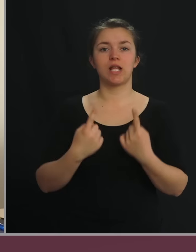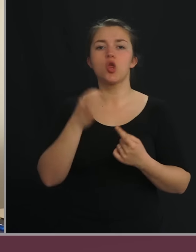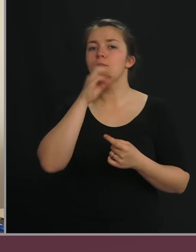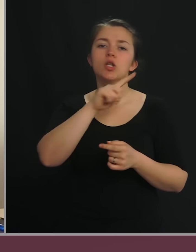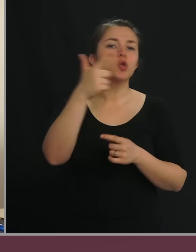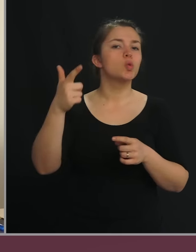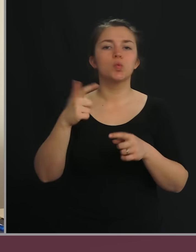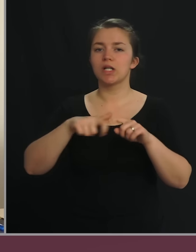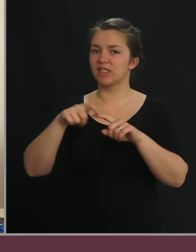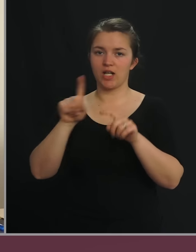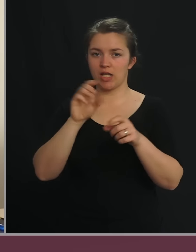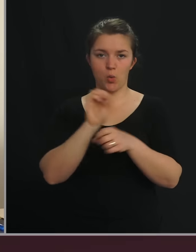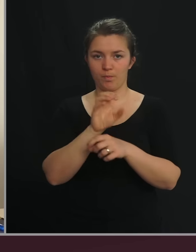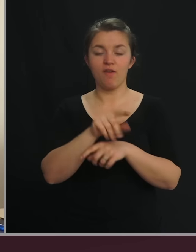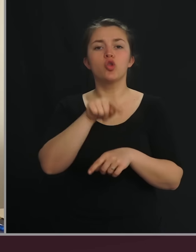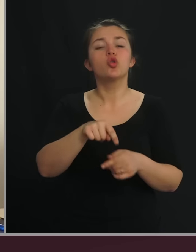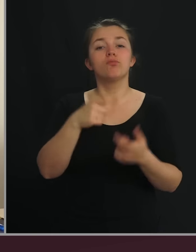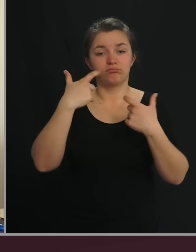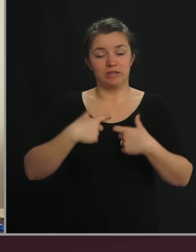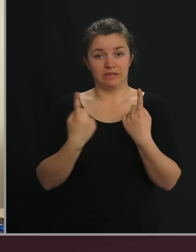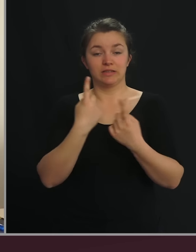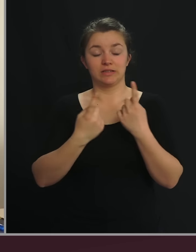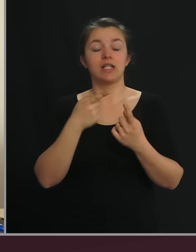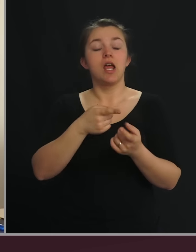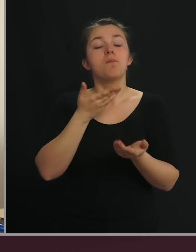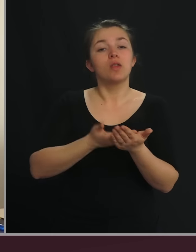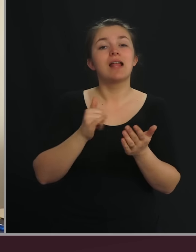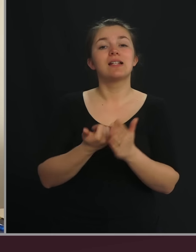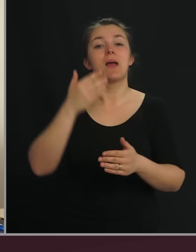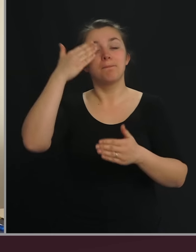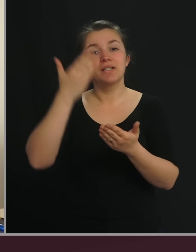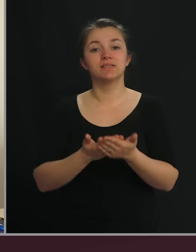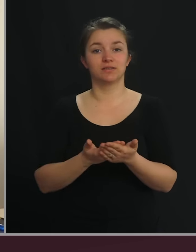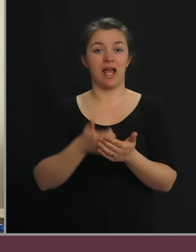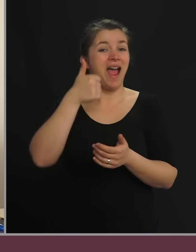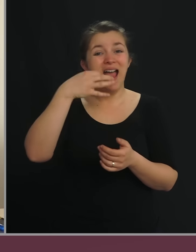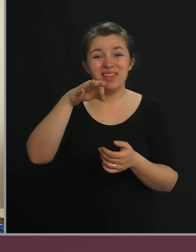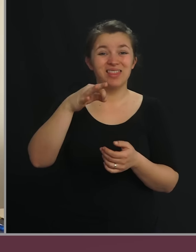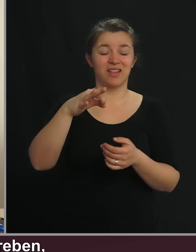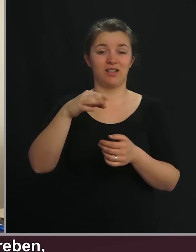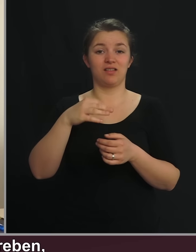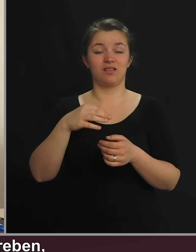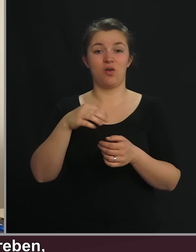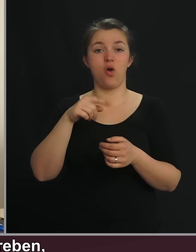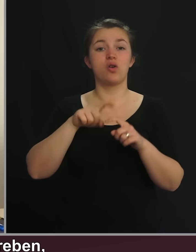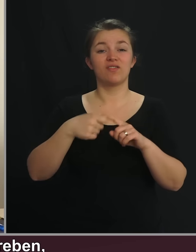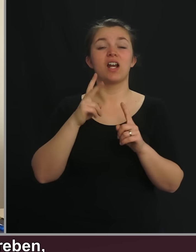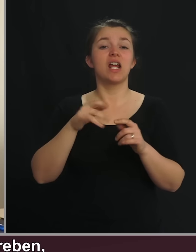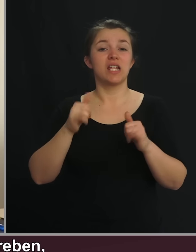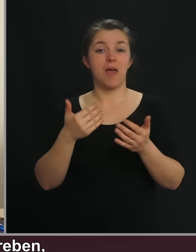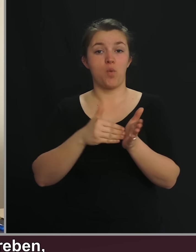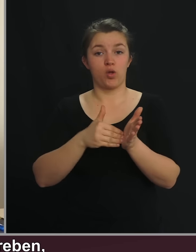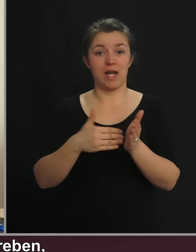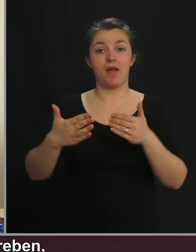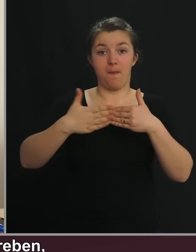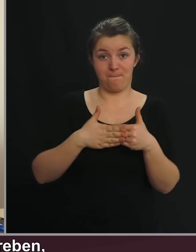stanjem. Ne vplivajo neki drugi dejavniki. To je podlaga, da se prizna ta prišteta doba. Edini dejavnik, ki je